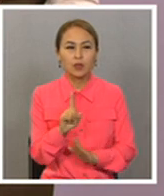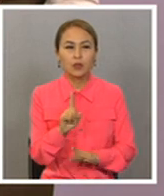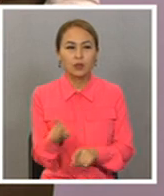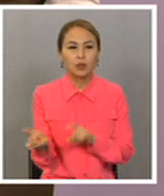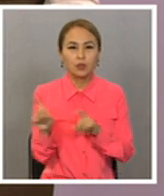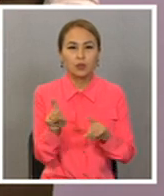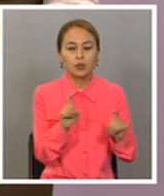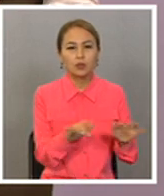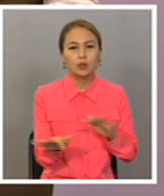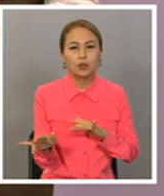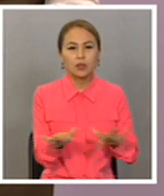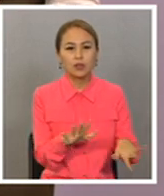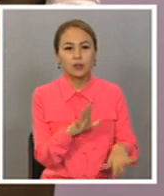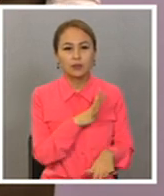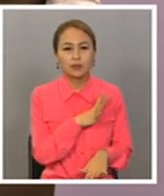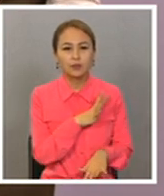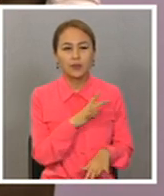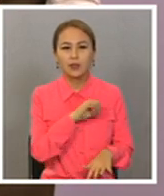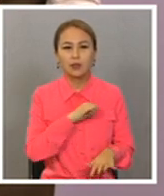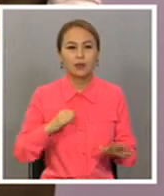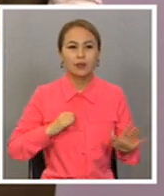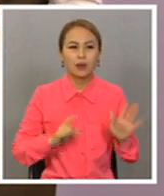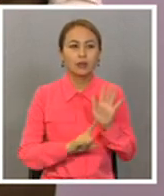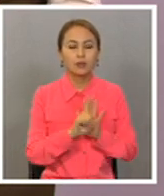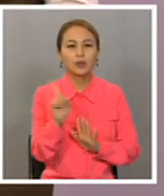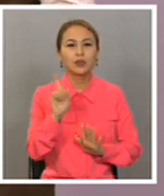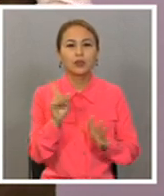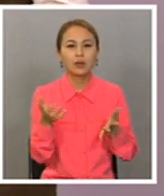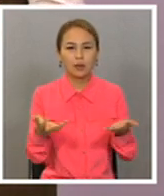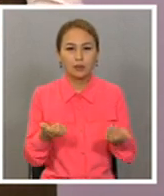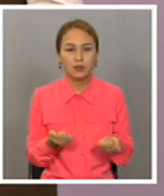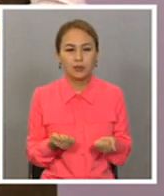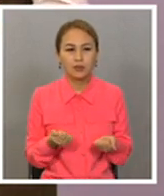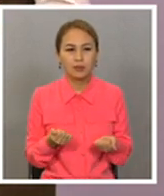kozgaldı. En aldımen nene alamız?